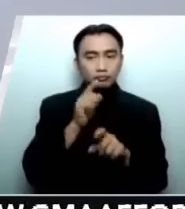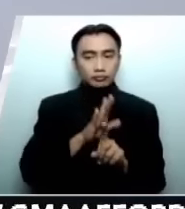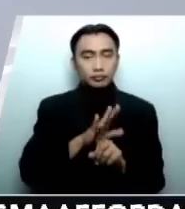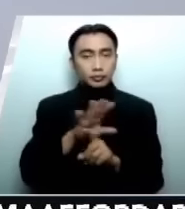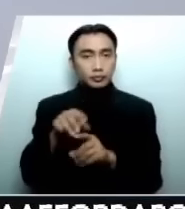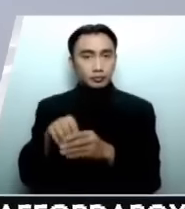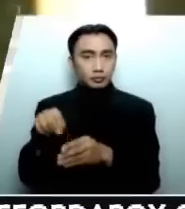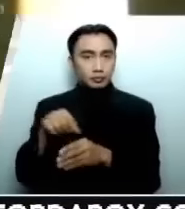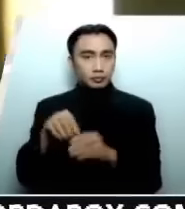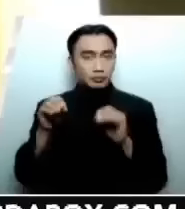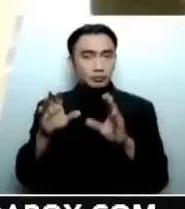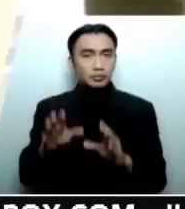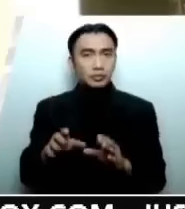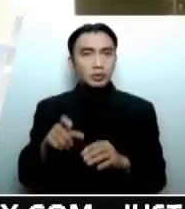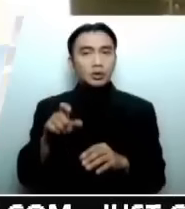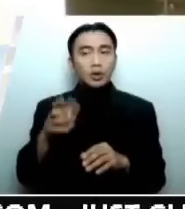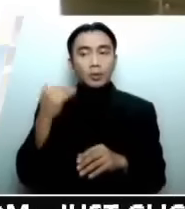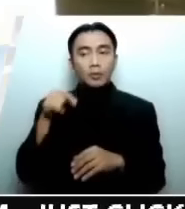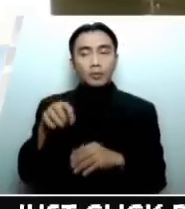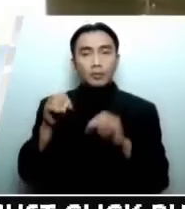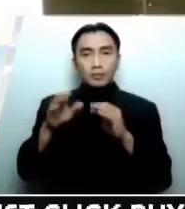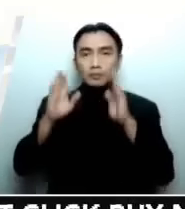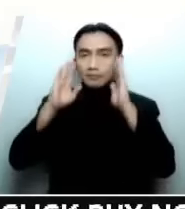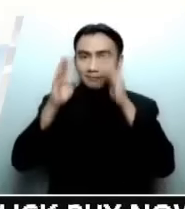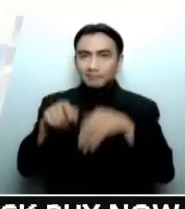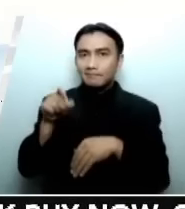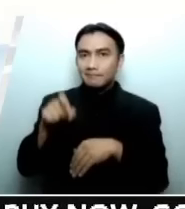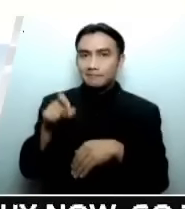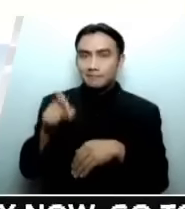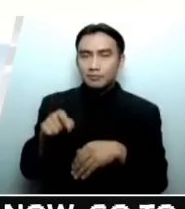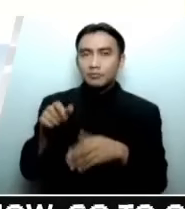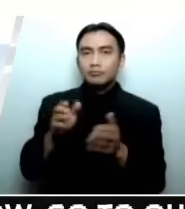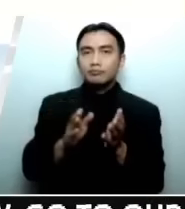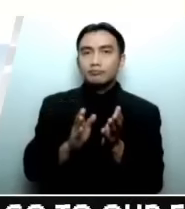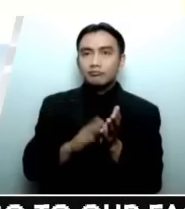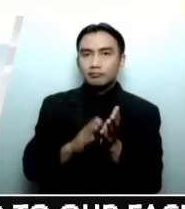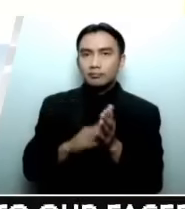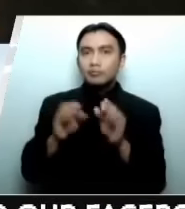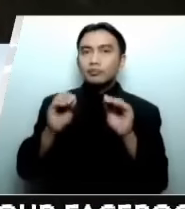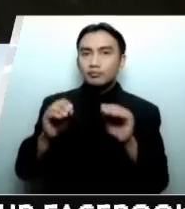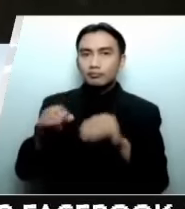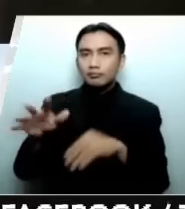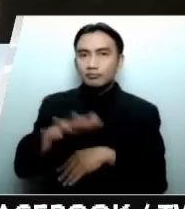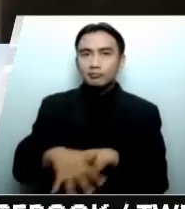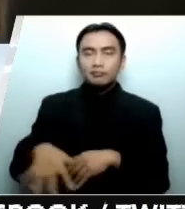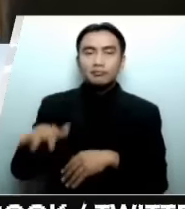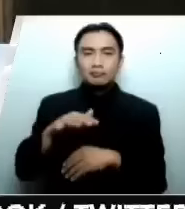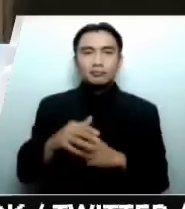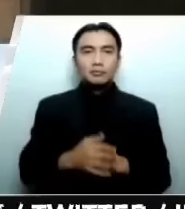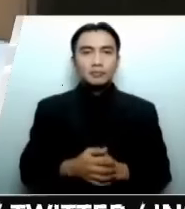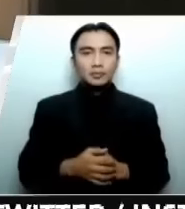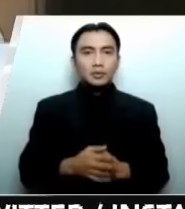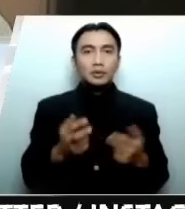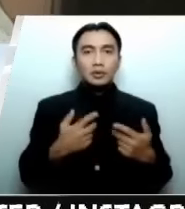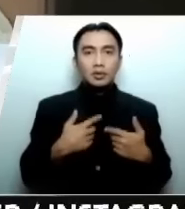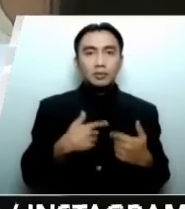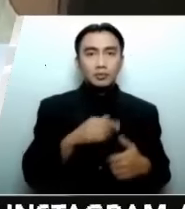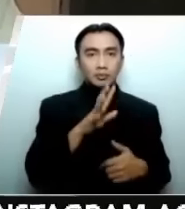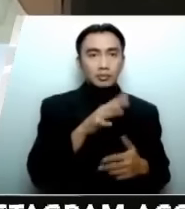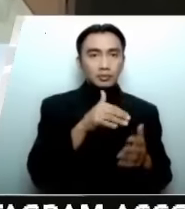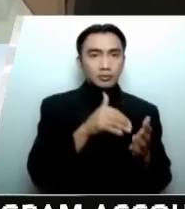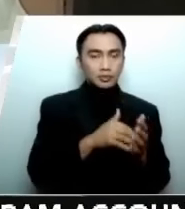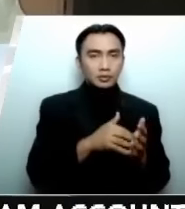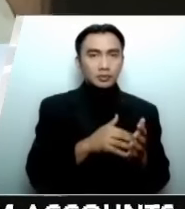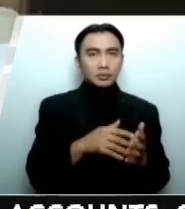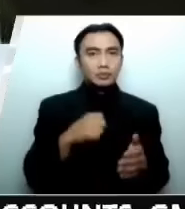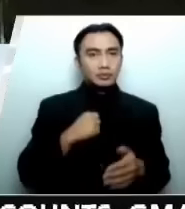matutukan ng mga guro ang pagtuturo sa loob ng mga silid-aralan. Sasaluhin naman ng karagdagang 5,000 non-teaching